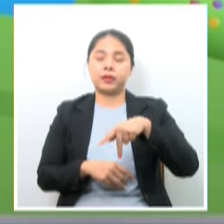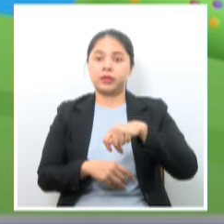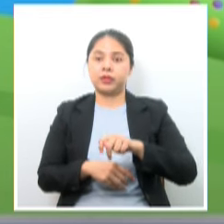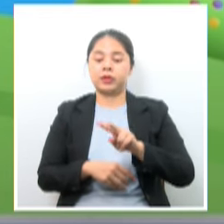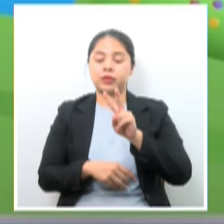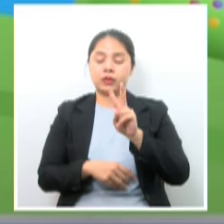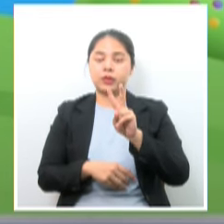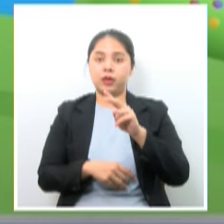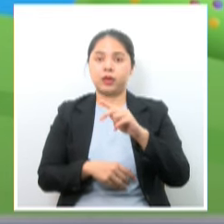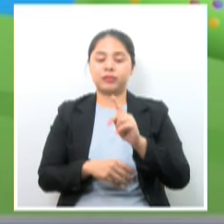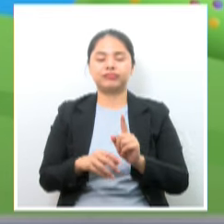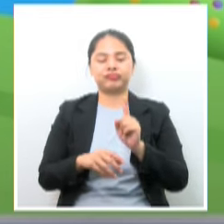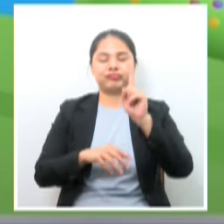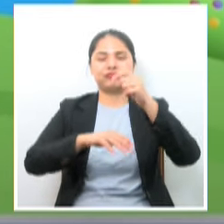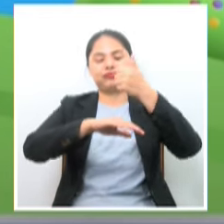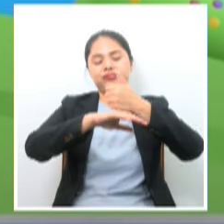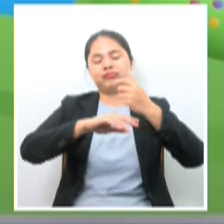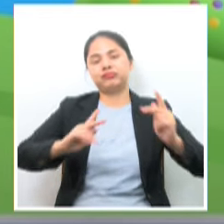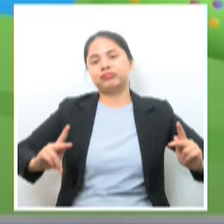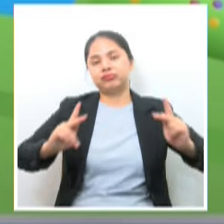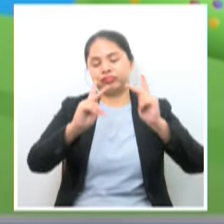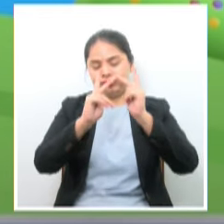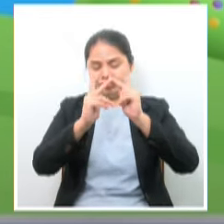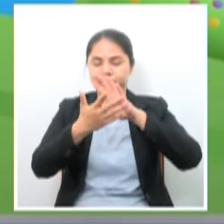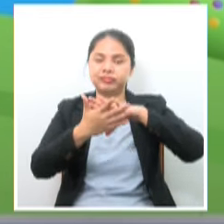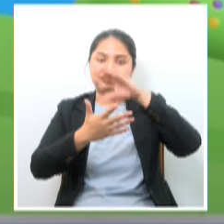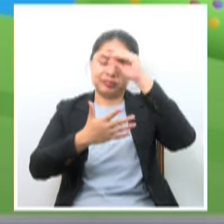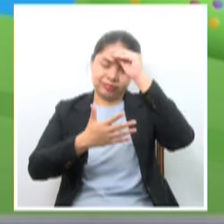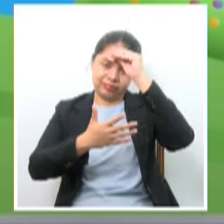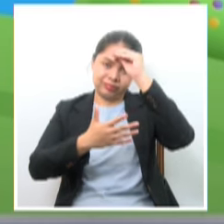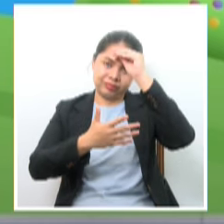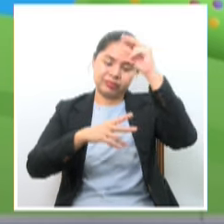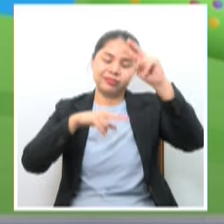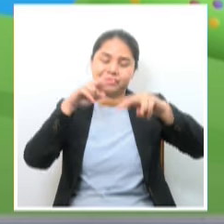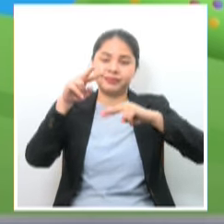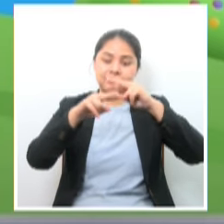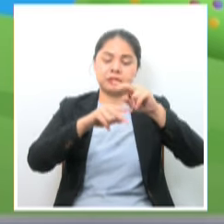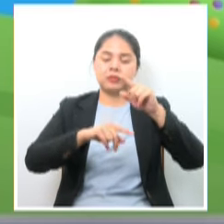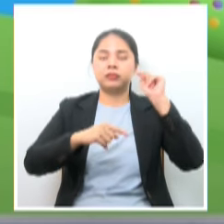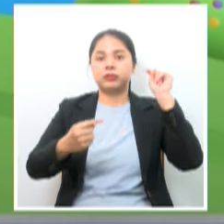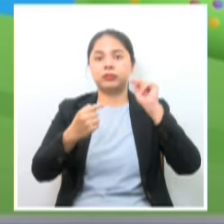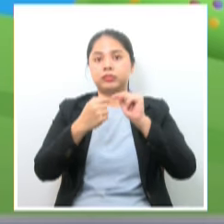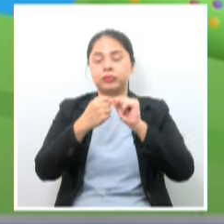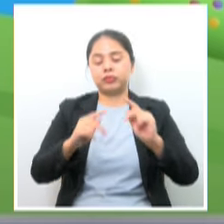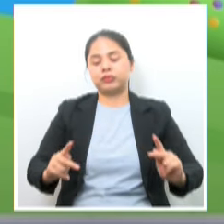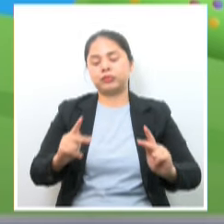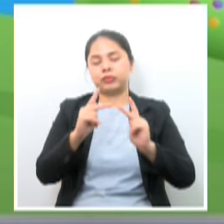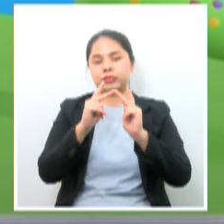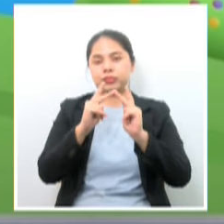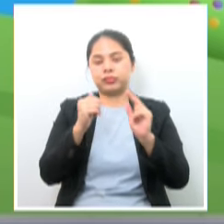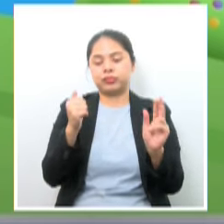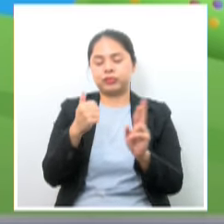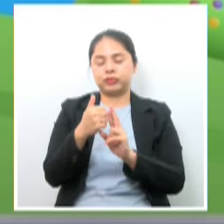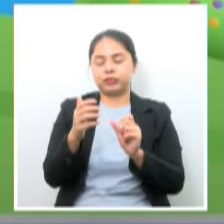ำของท่านพลตรีเอกเพิ่มพูนชิดชอบนะครับรัฐมนตรีว่าการกระทรวงศึกษาธิการและท่านรัฐมนตรีช่วยว่าการกระทรวงศึกษาธิการท่